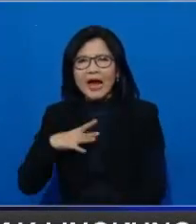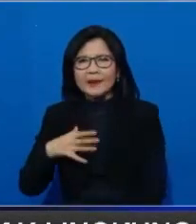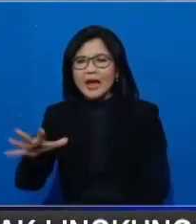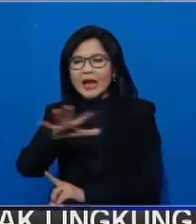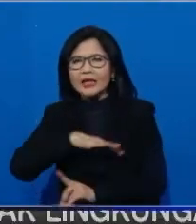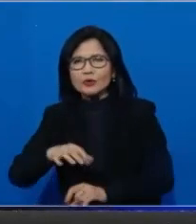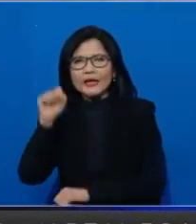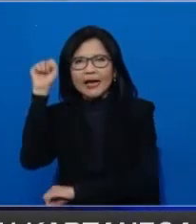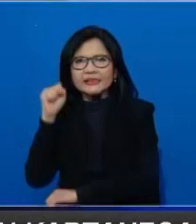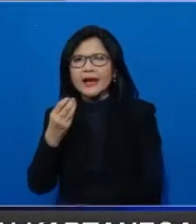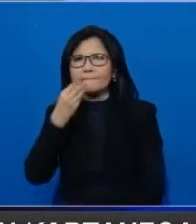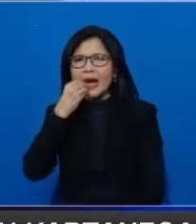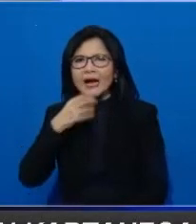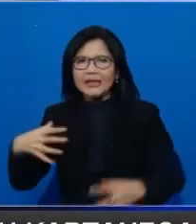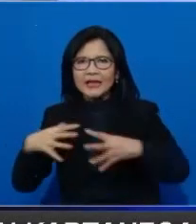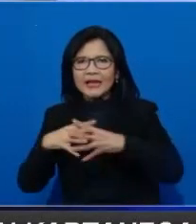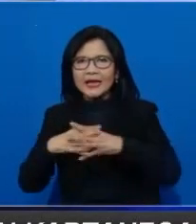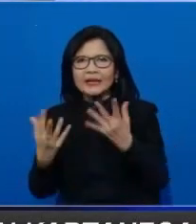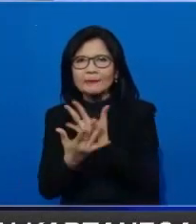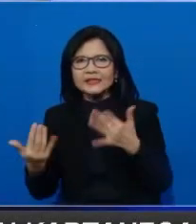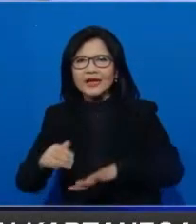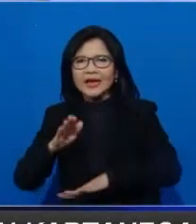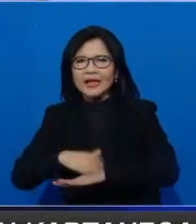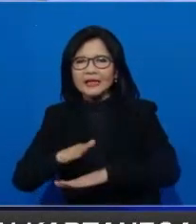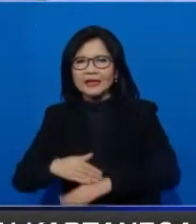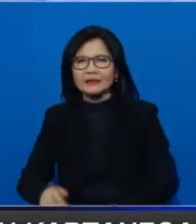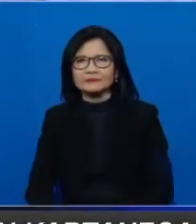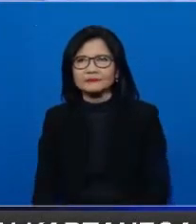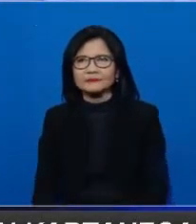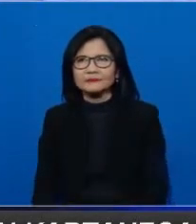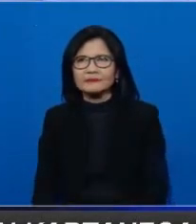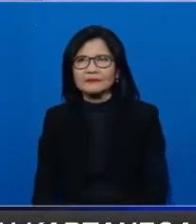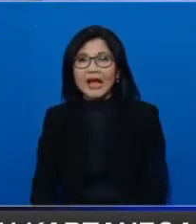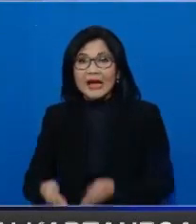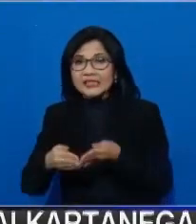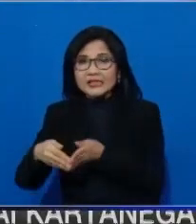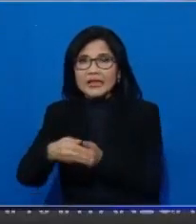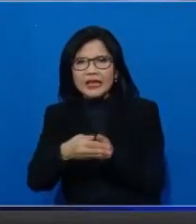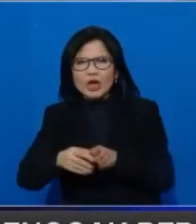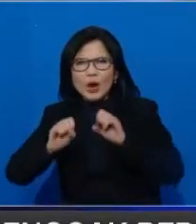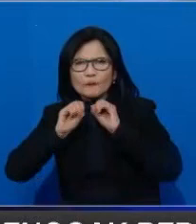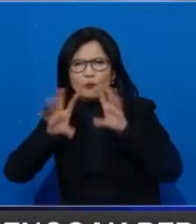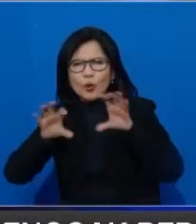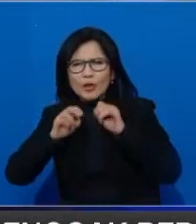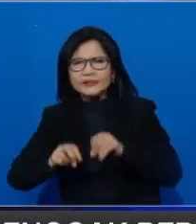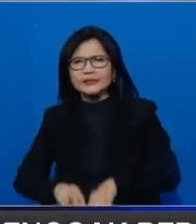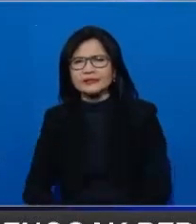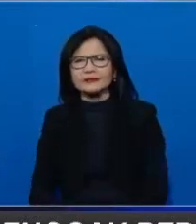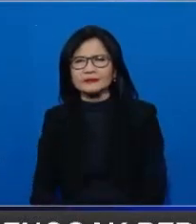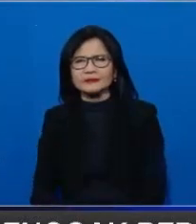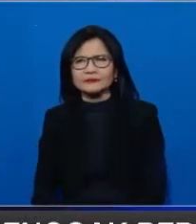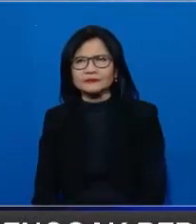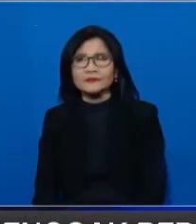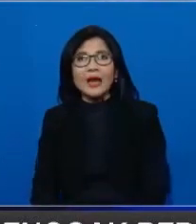energi, pangan, agraria, masyarakat adat, dan desa. Strategi provokasi mewarnai pendalaman visi dan misi para kandidat cawapres.